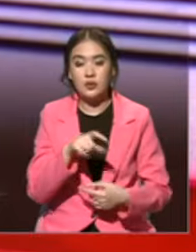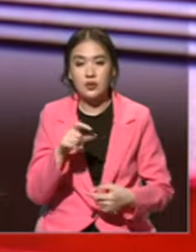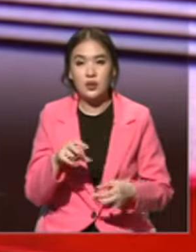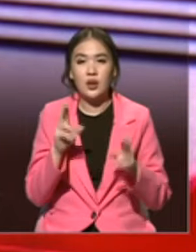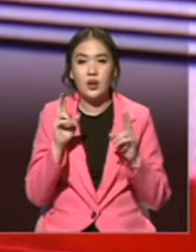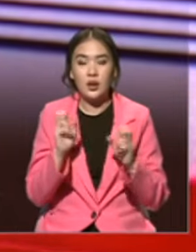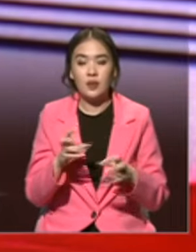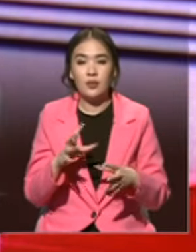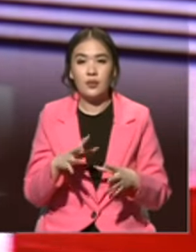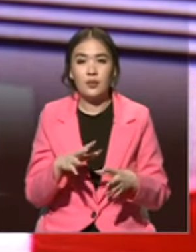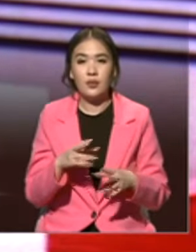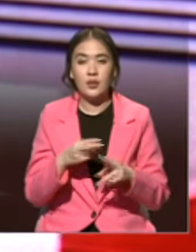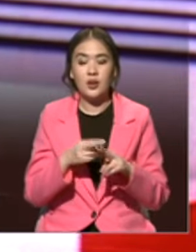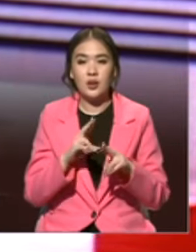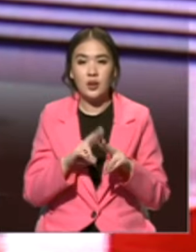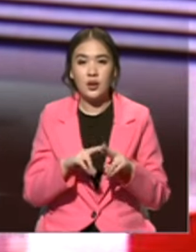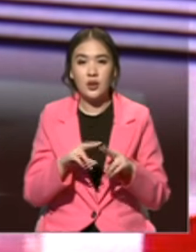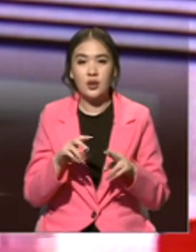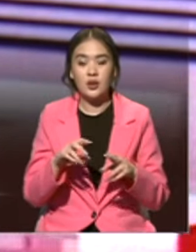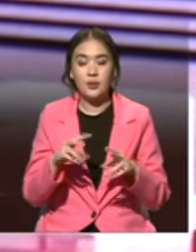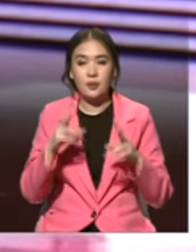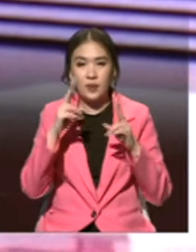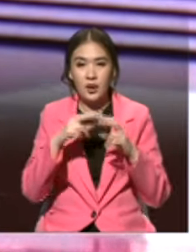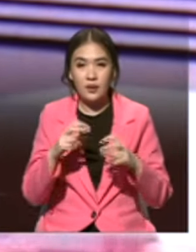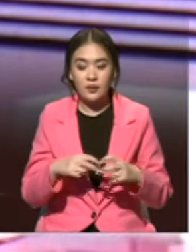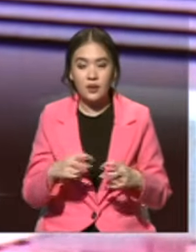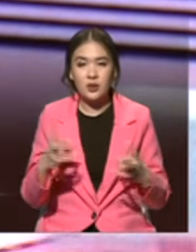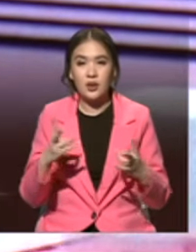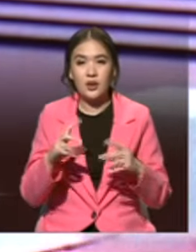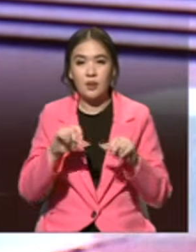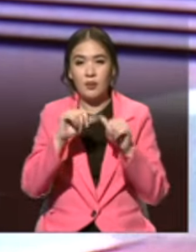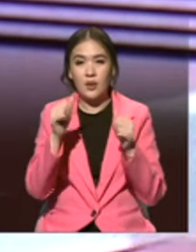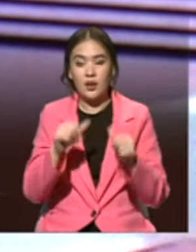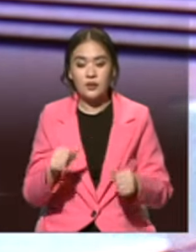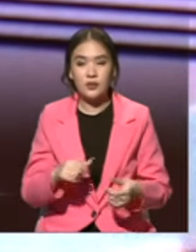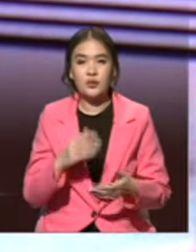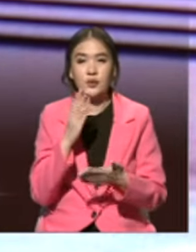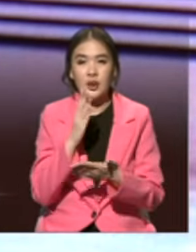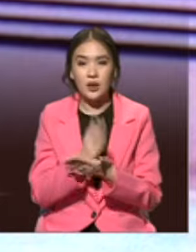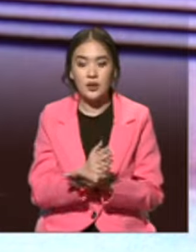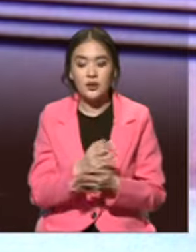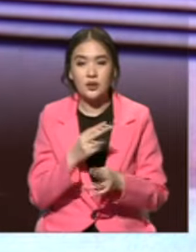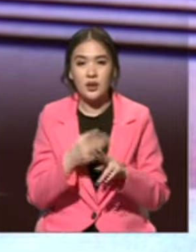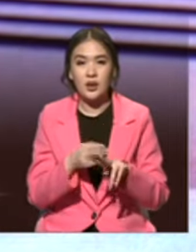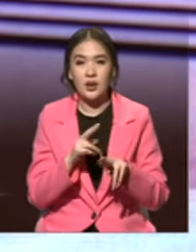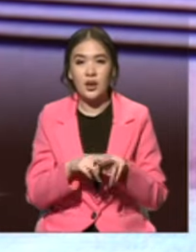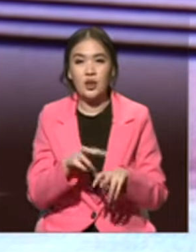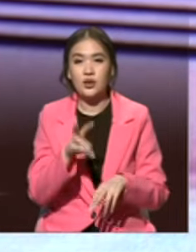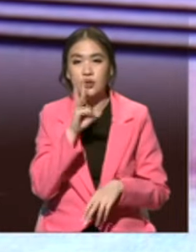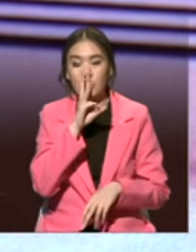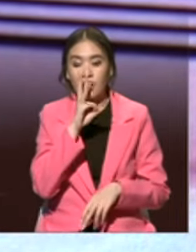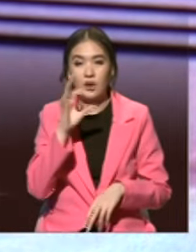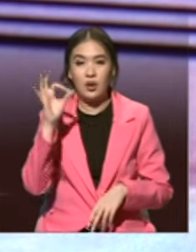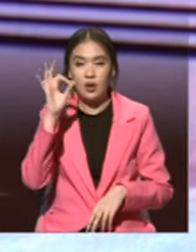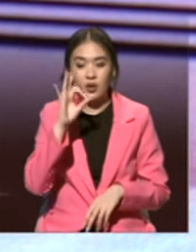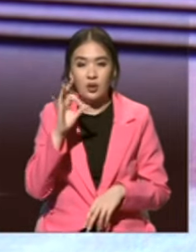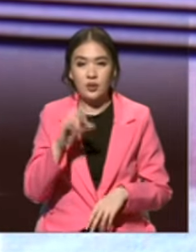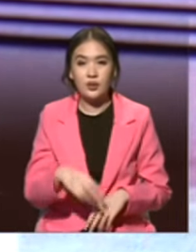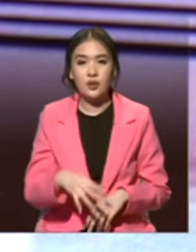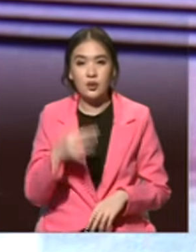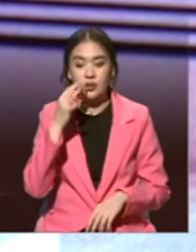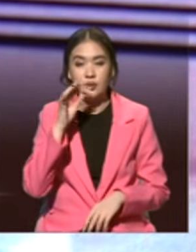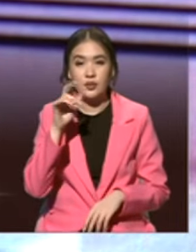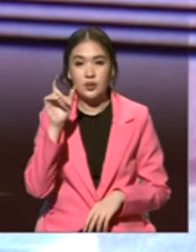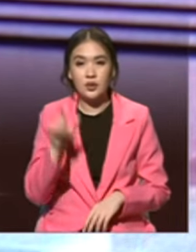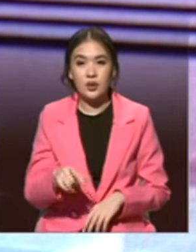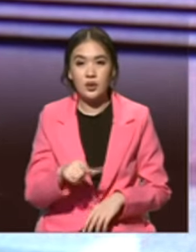енді сараланып, өзі бір несі платформалары бар. Екіншіден, мынау жалақы жайлы. Енді маман өзінің